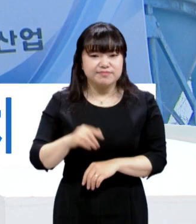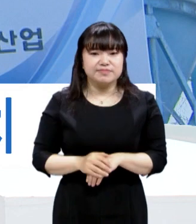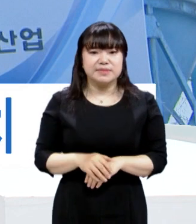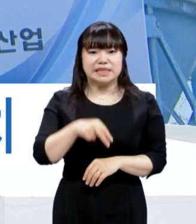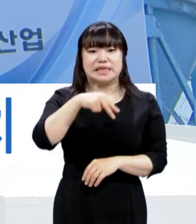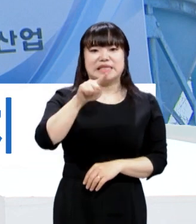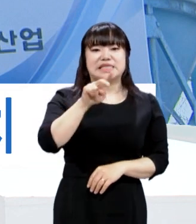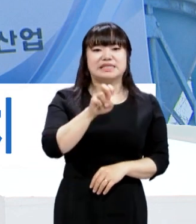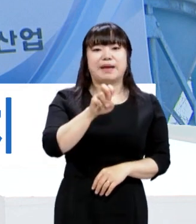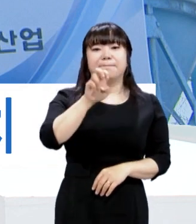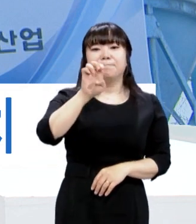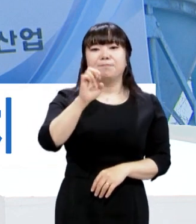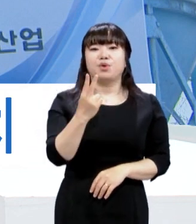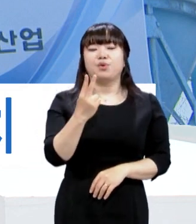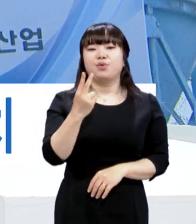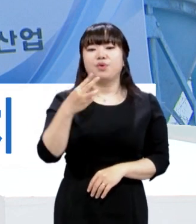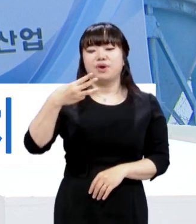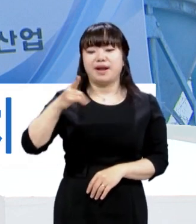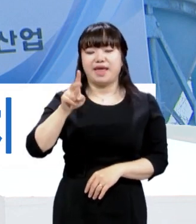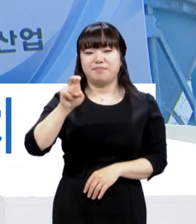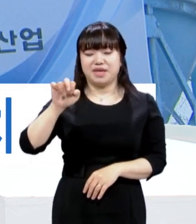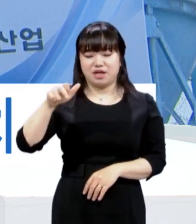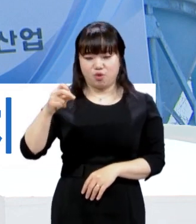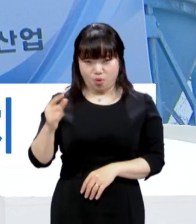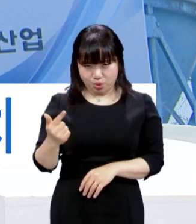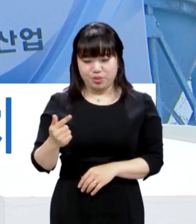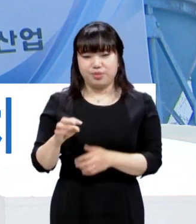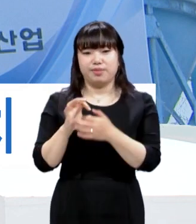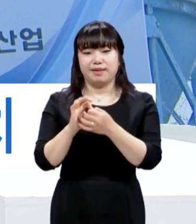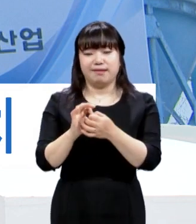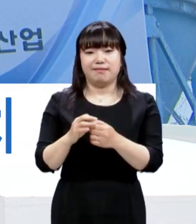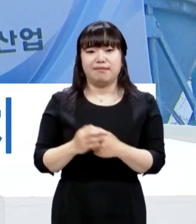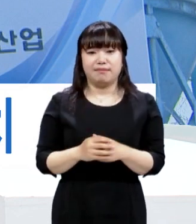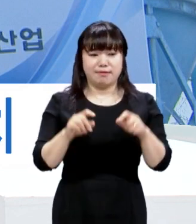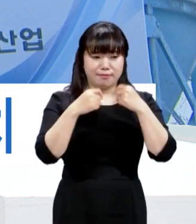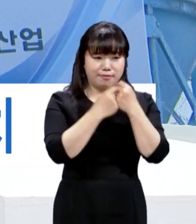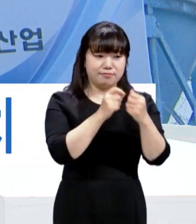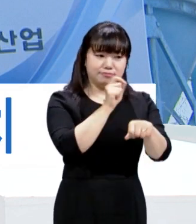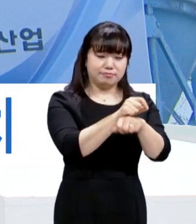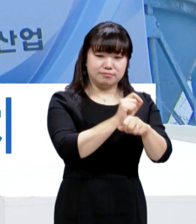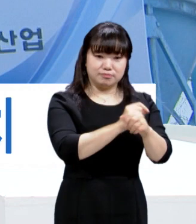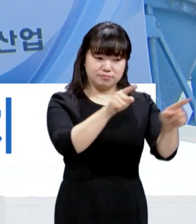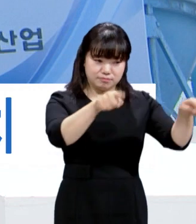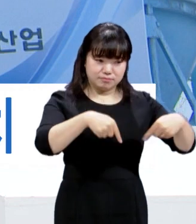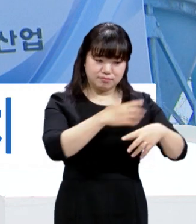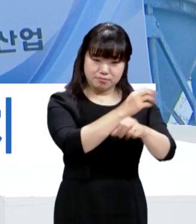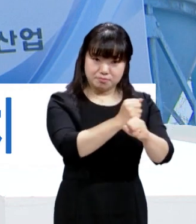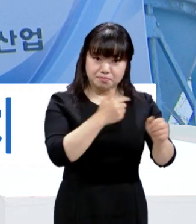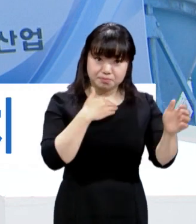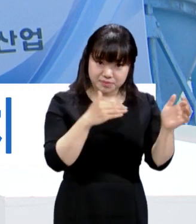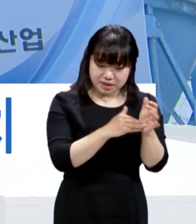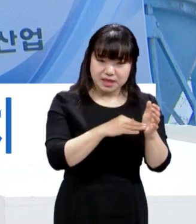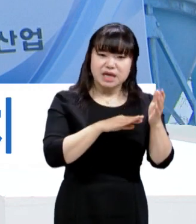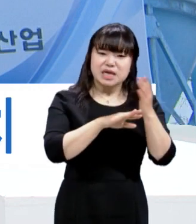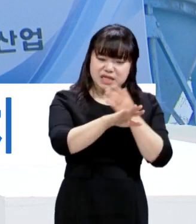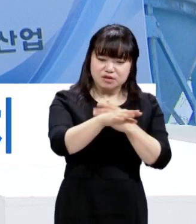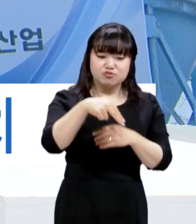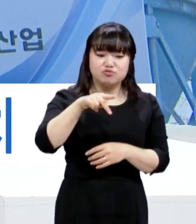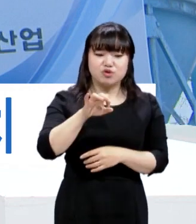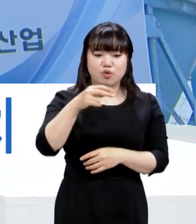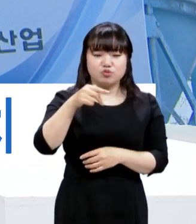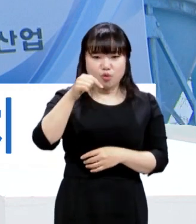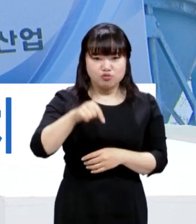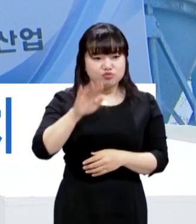3표 레미콘 부지 활용 입니다 민간 개발이 정해진 상황에서 양 진영은 이성동 부의 미래 먹거리를 찾겠다는